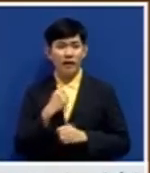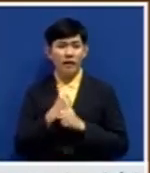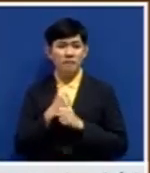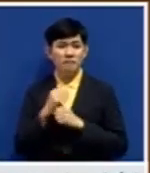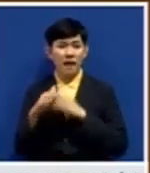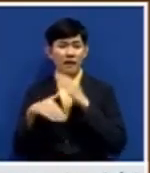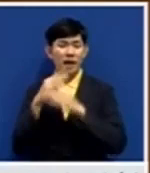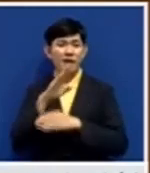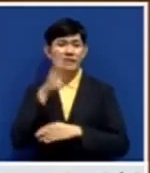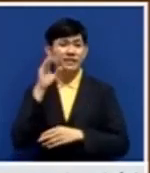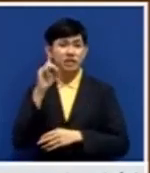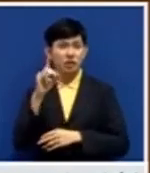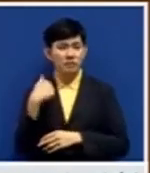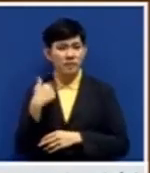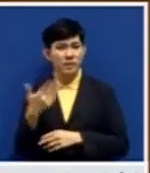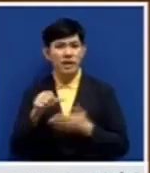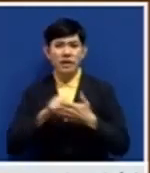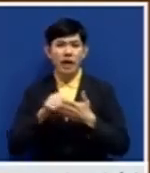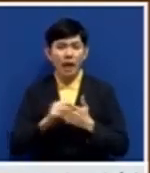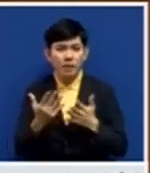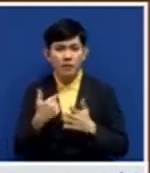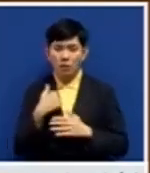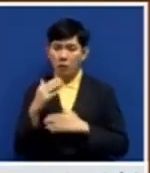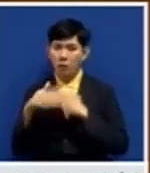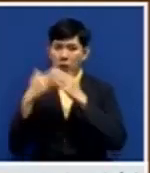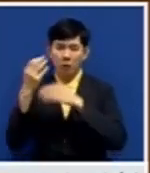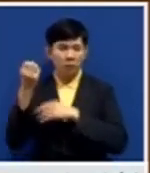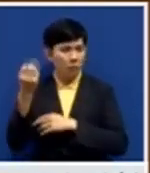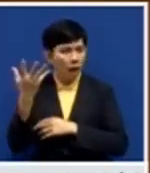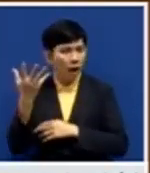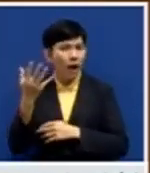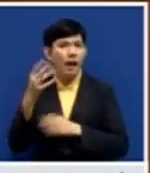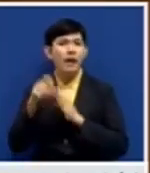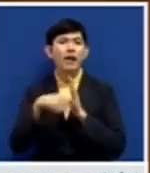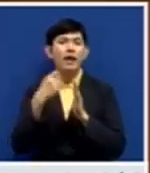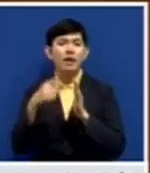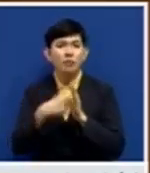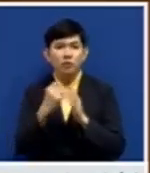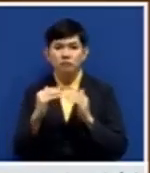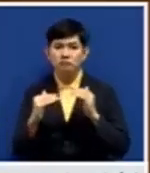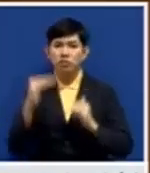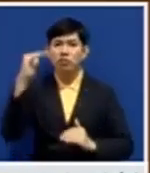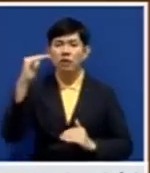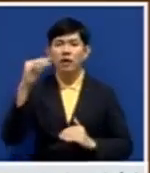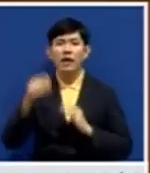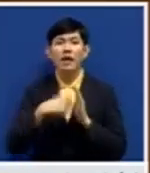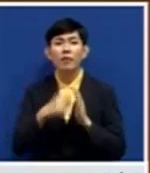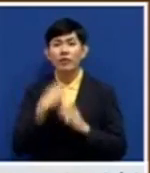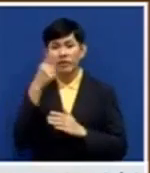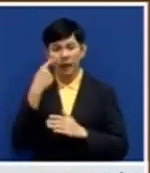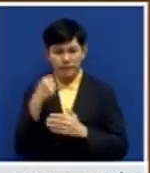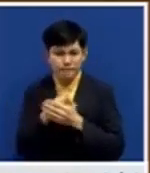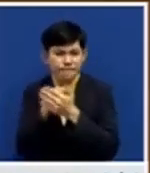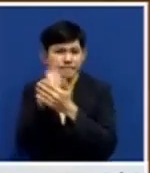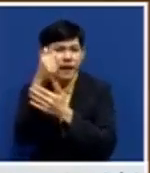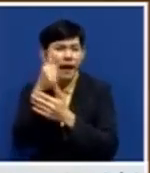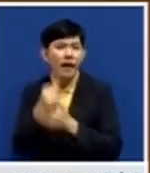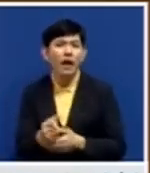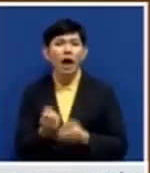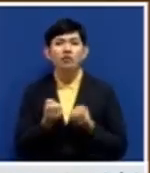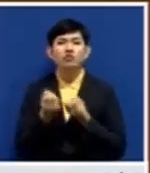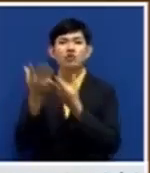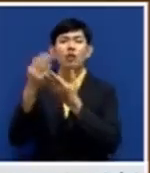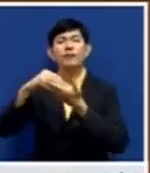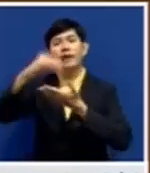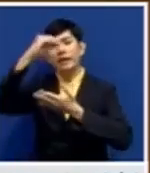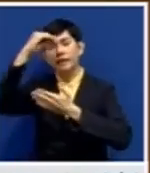ไม่แก้มันตอนนี้เนี่ยมันจะมากขึ้นกว่านี้อีกเพราะว่าคนที่เขาพอไปไหวเขาส่งลูกไปต่างประเทศ